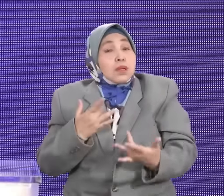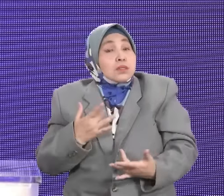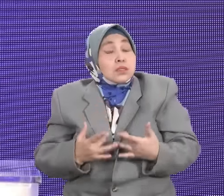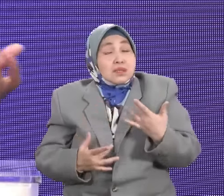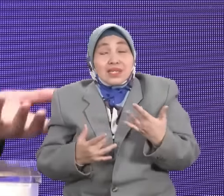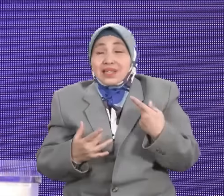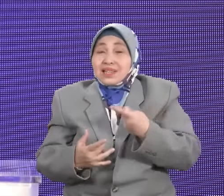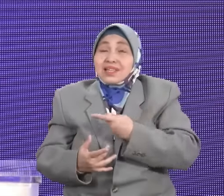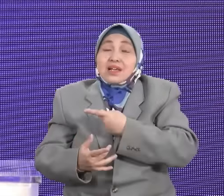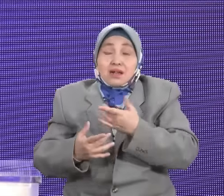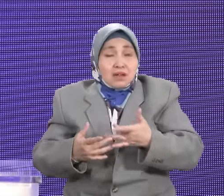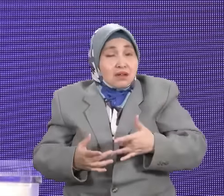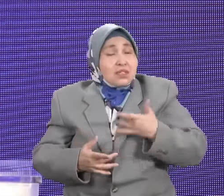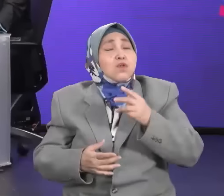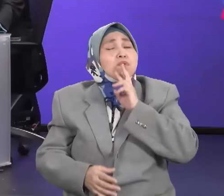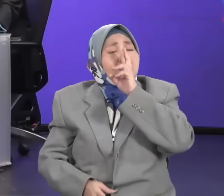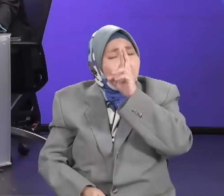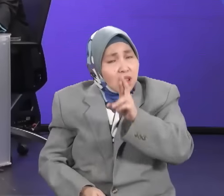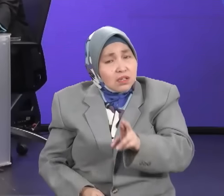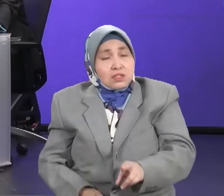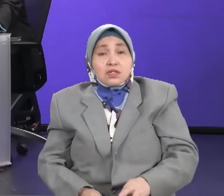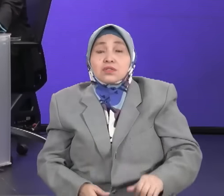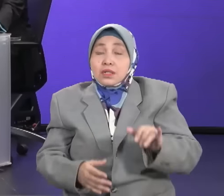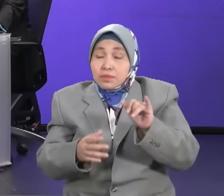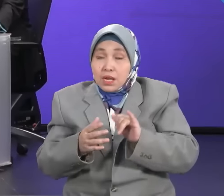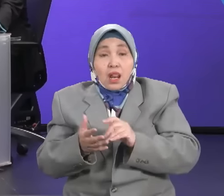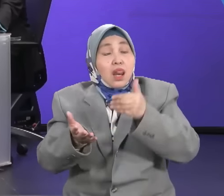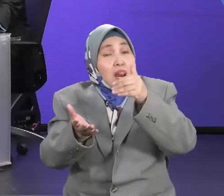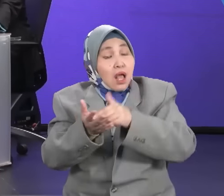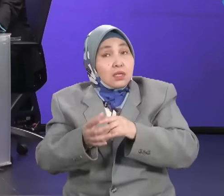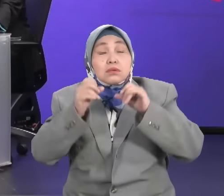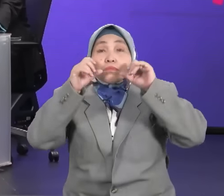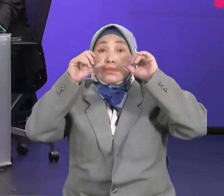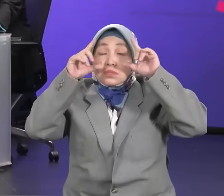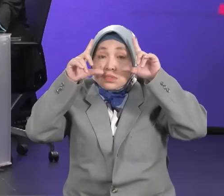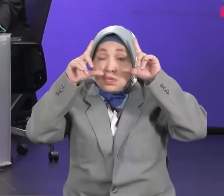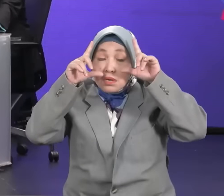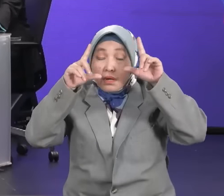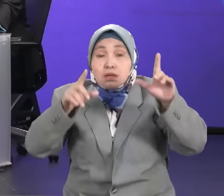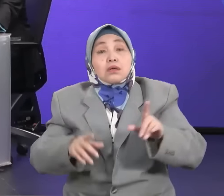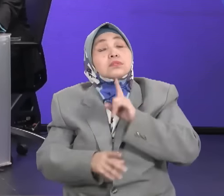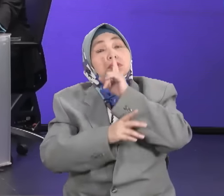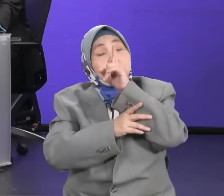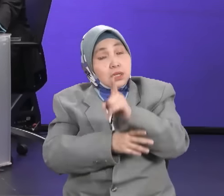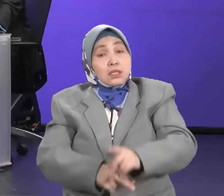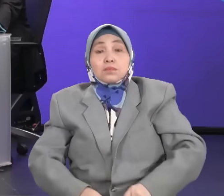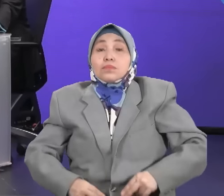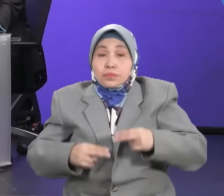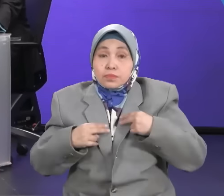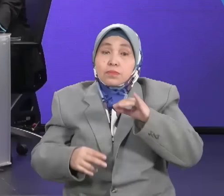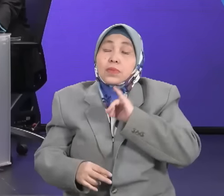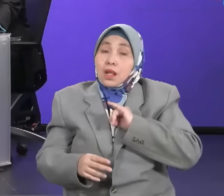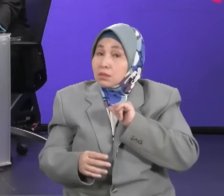istilahnya relazation dia makin Lagi sadar bahwa sebenarnya hidup saya ini